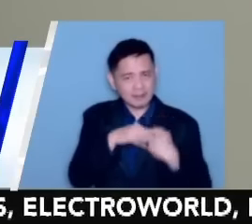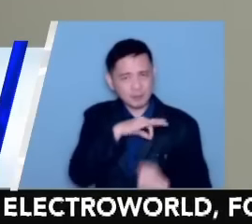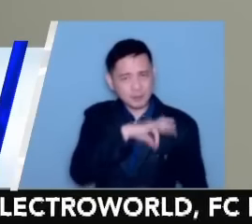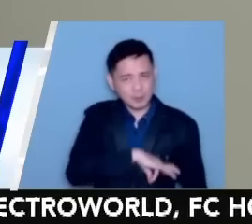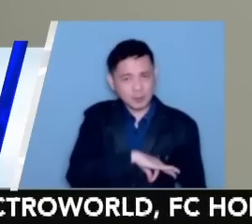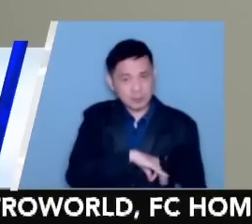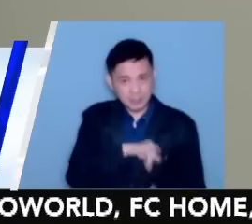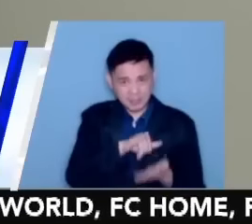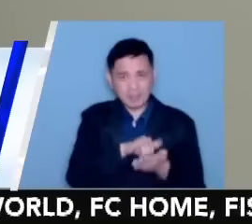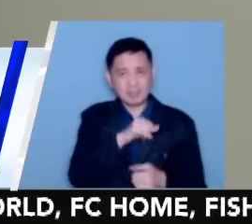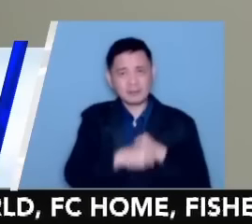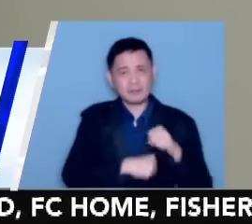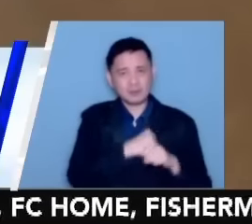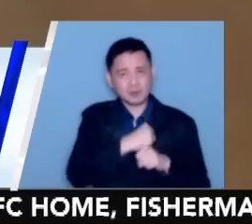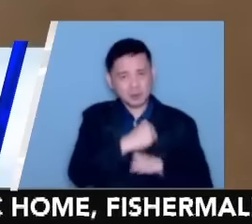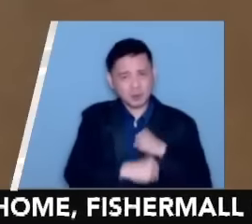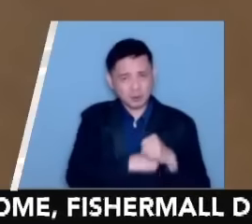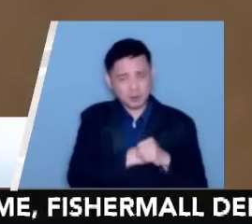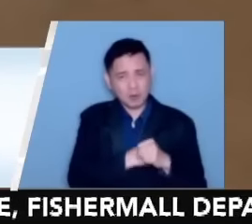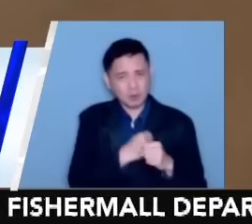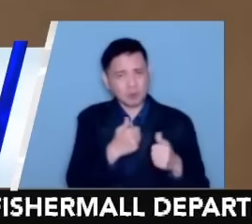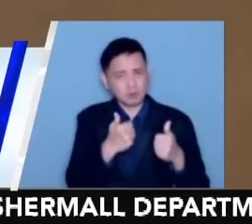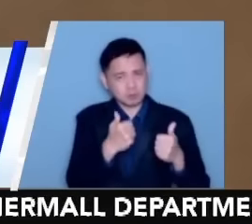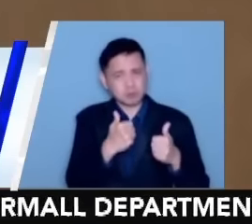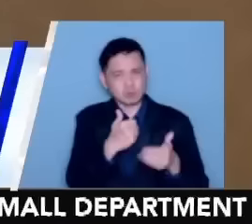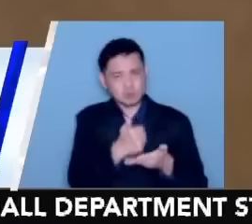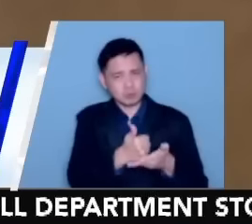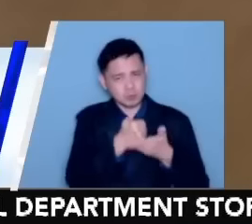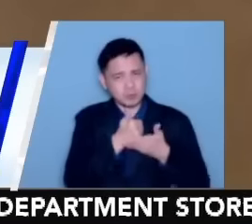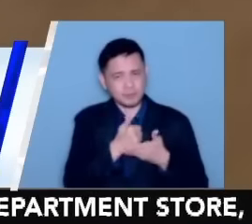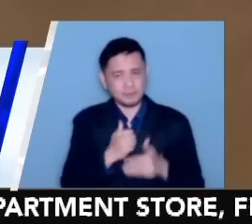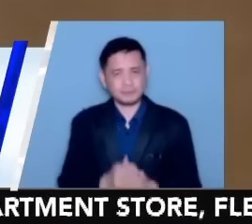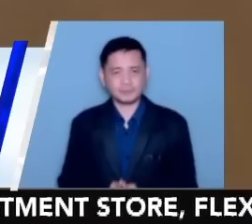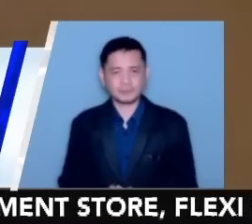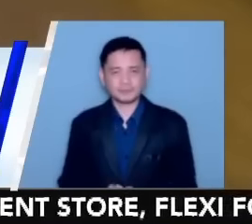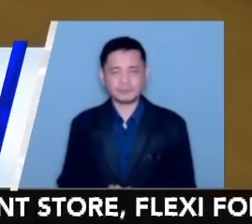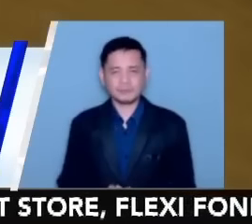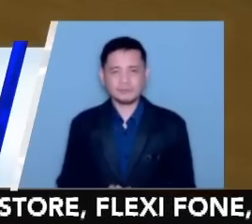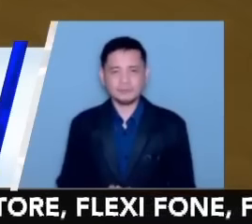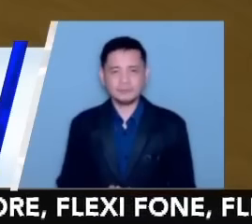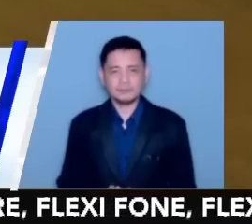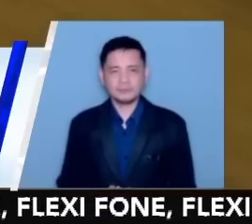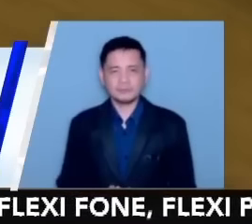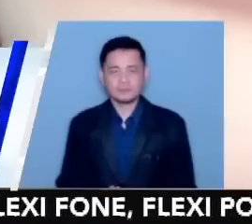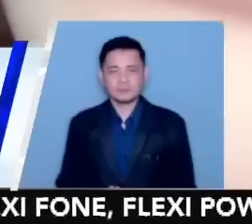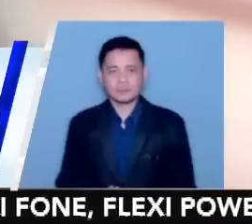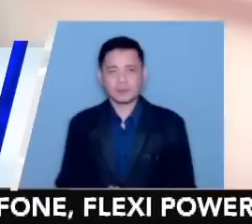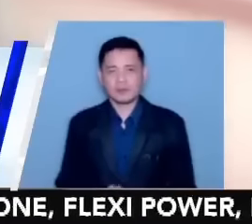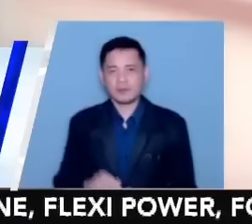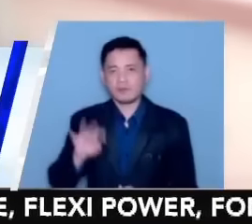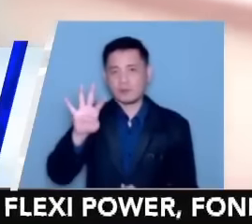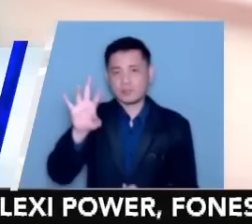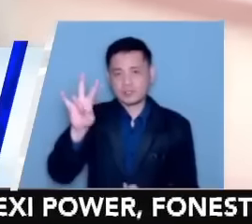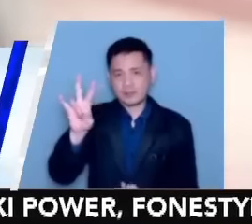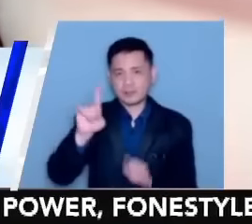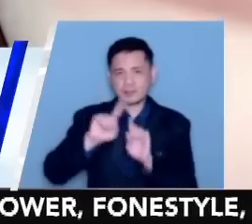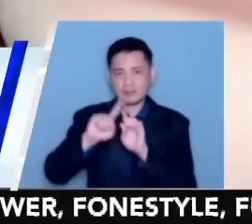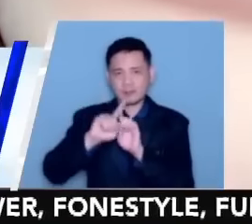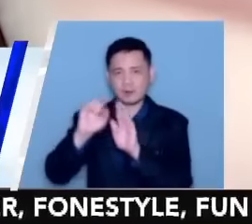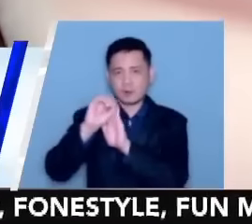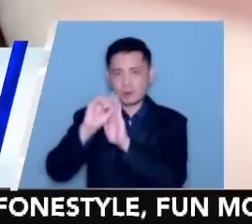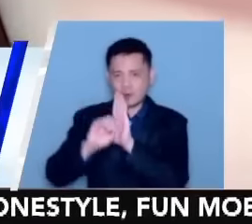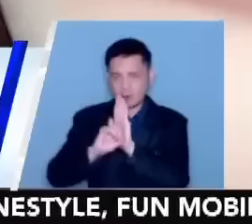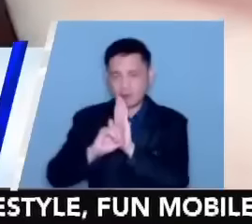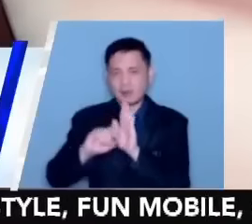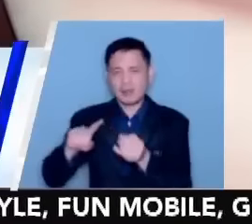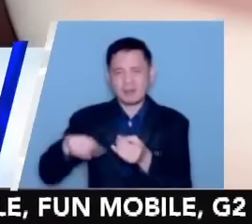So malaking pondo yun. Sa ngayon, ayon sa PhilRice, may 47 na local ordinances kaugnay ng pagbibenta ng half